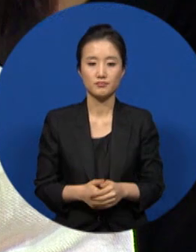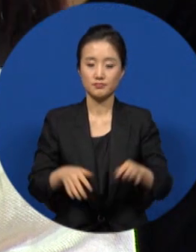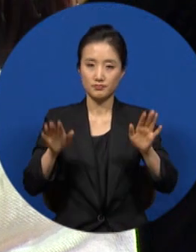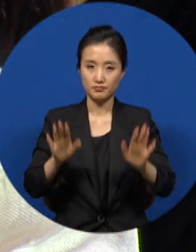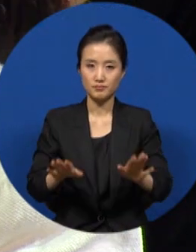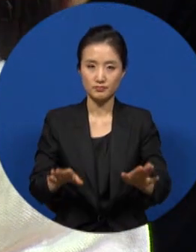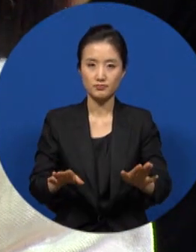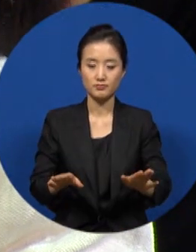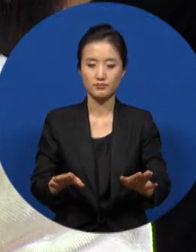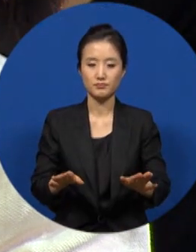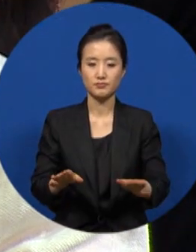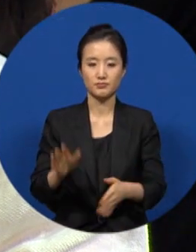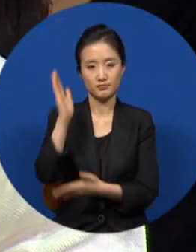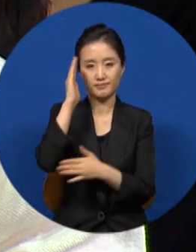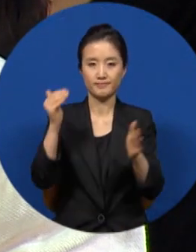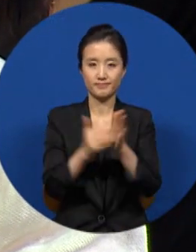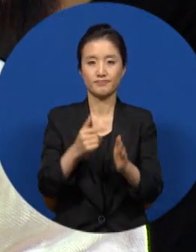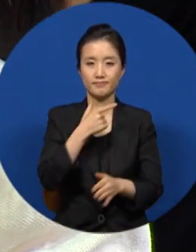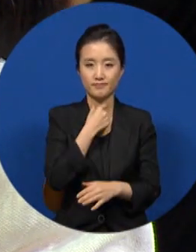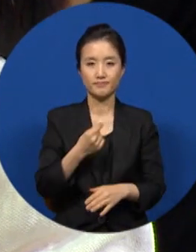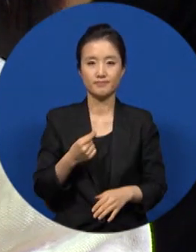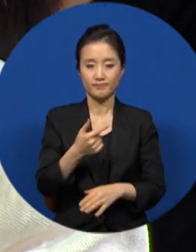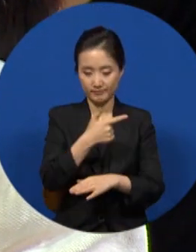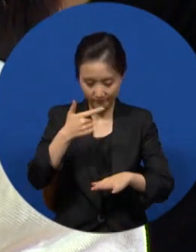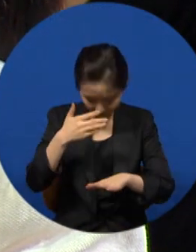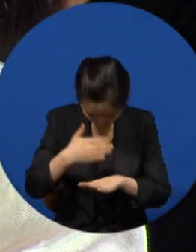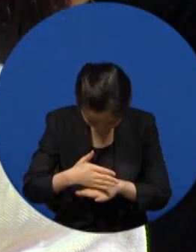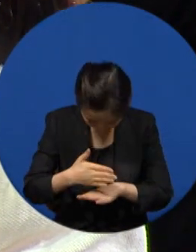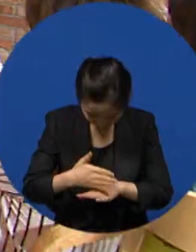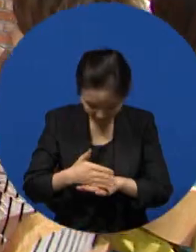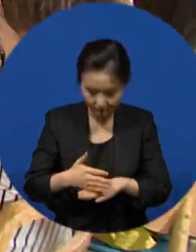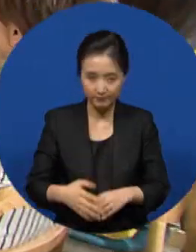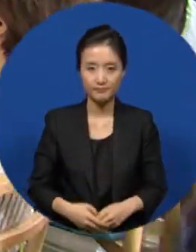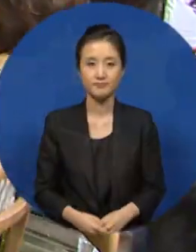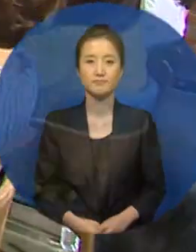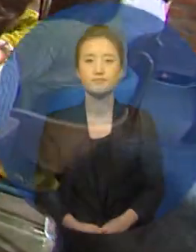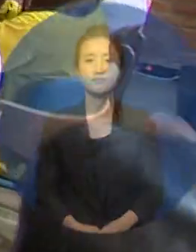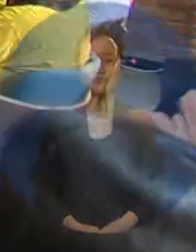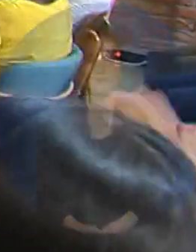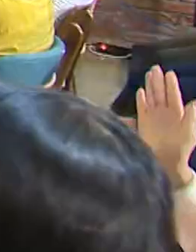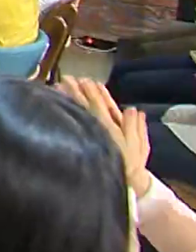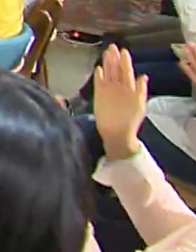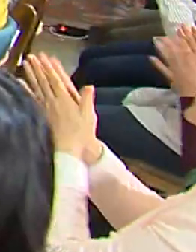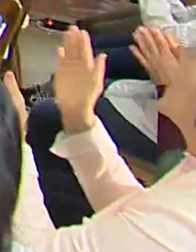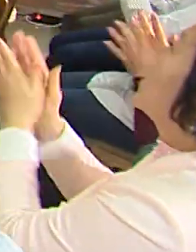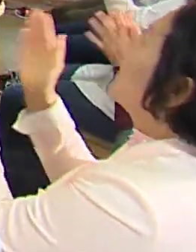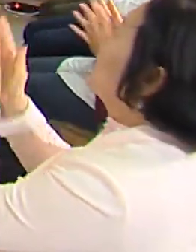오늘은 이것까지 하고 강의를 마치도록 하겠습니다. 감사합니다.